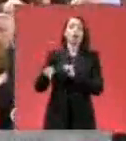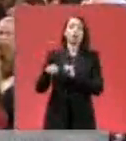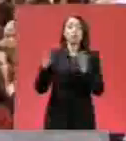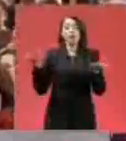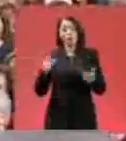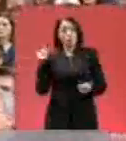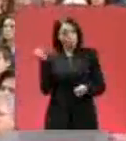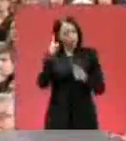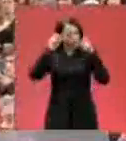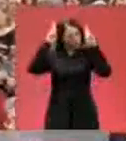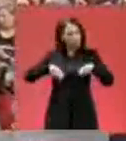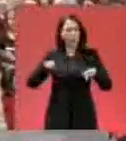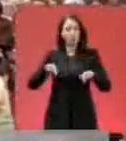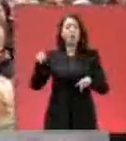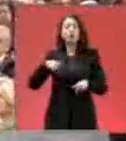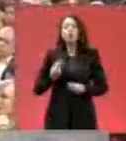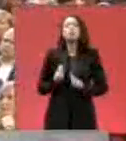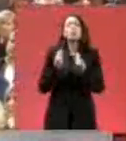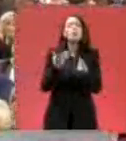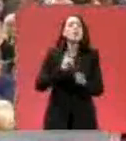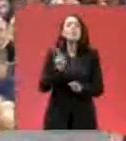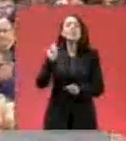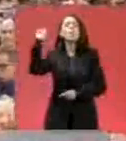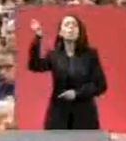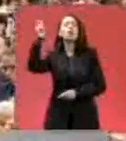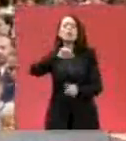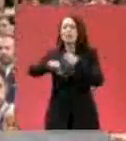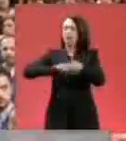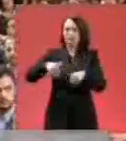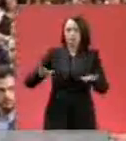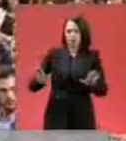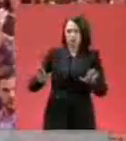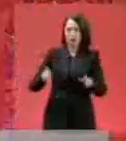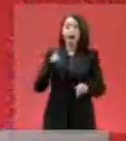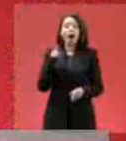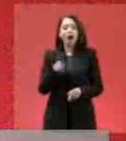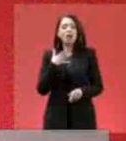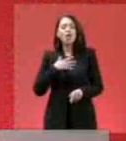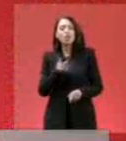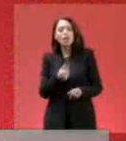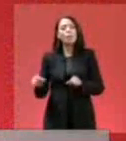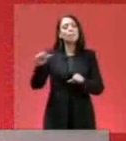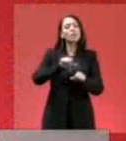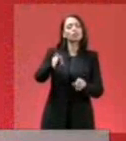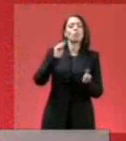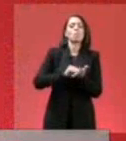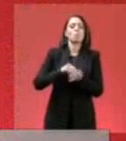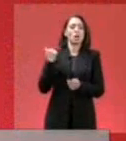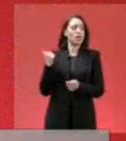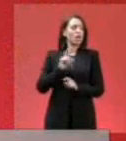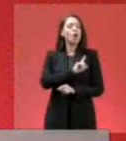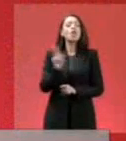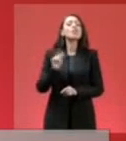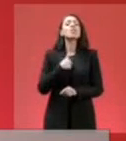Ενώ όλοι γνωρίζουν ότι αυτό που προσδοκούν δεν είναι καμιά πολιτική αλλαγή, αλλά είναι η παλινόρθωση του χθες.